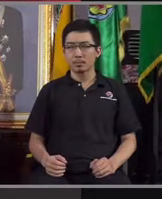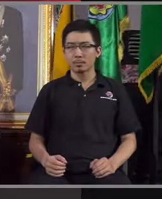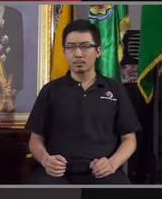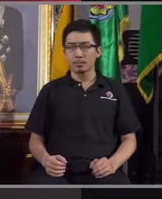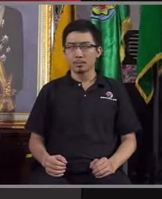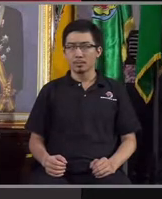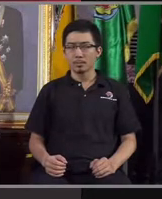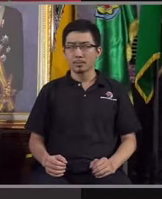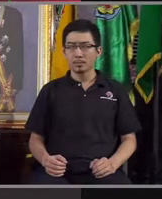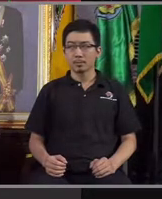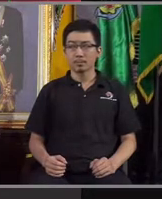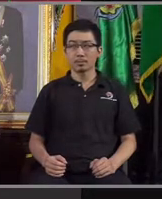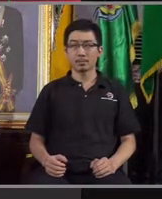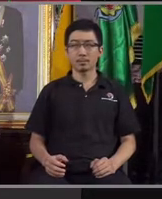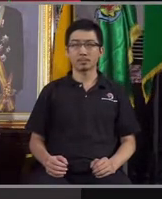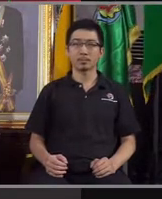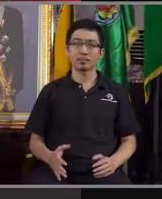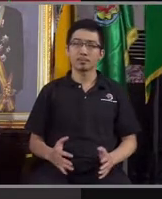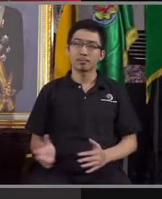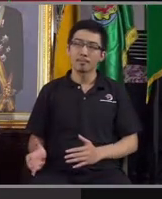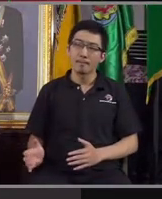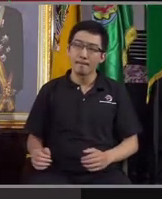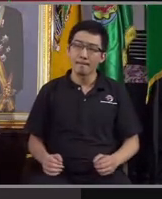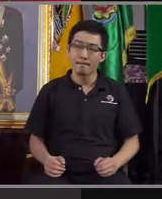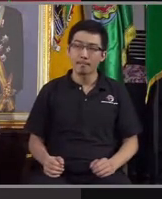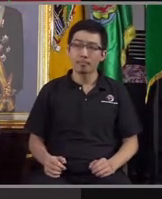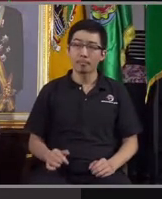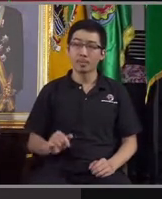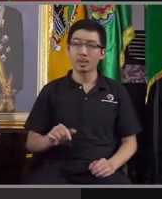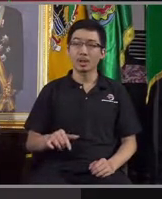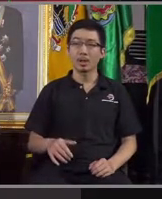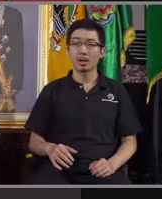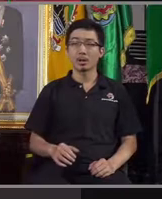25,58%. Slide berikutnya, ini sama, ini adalah untuk